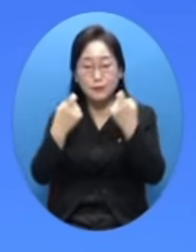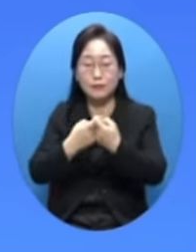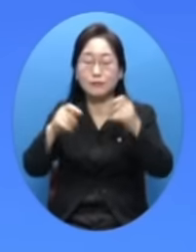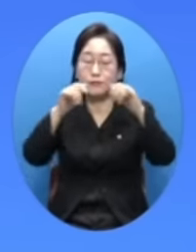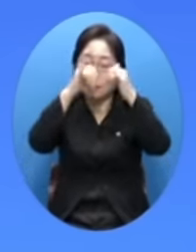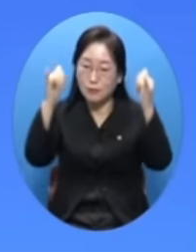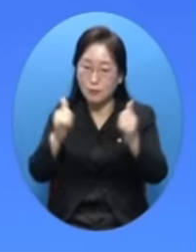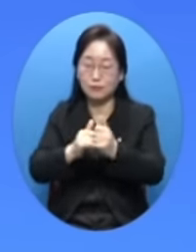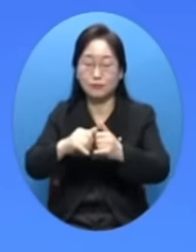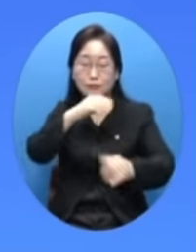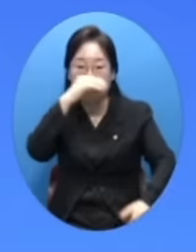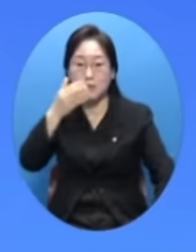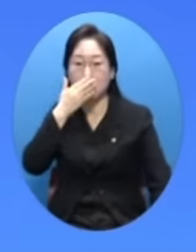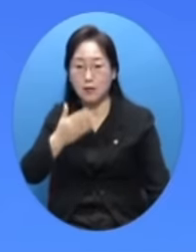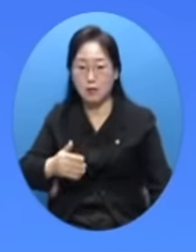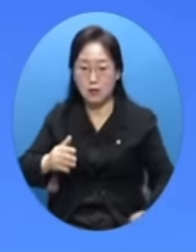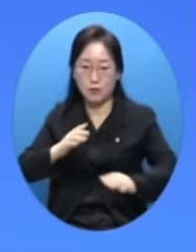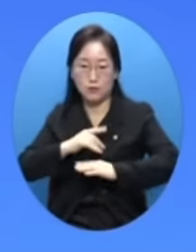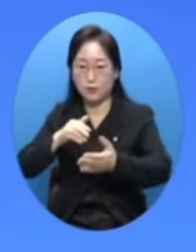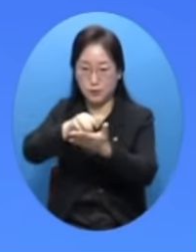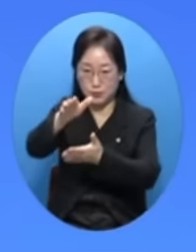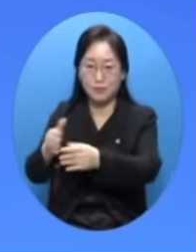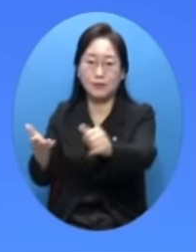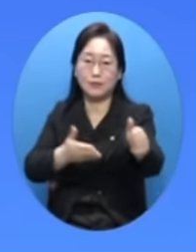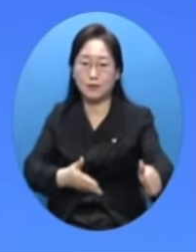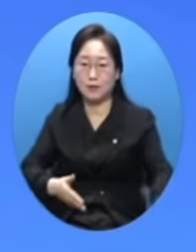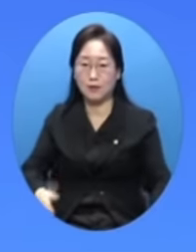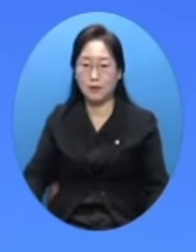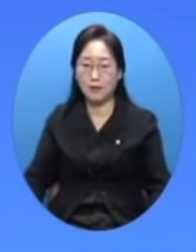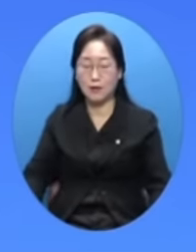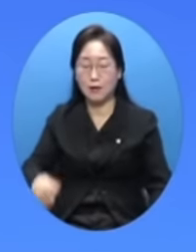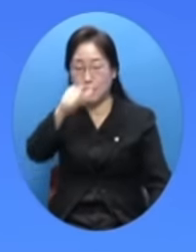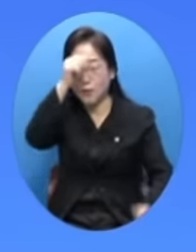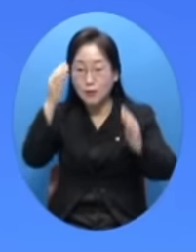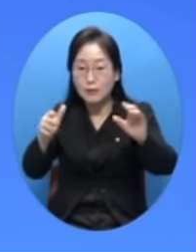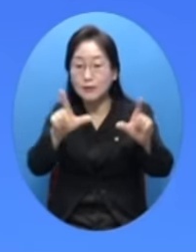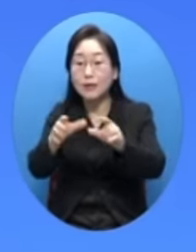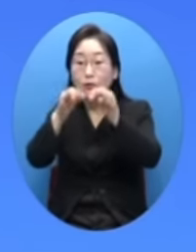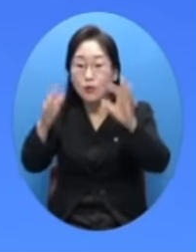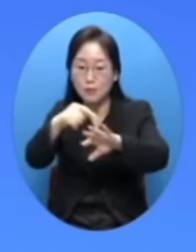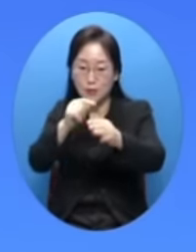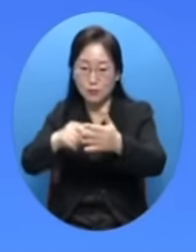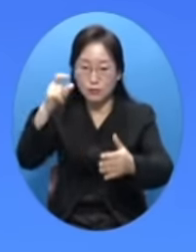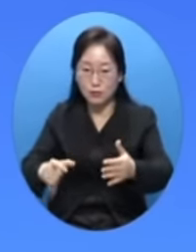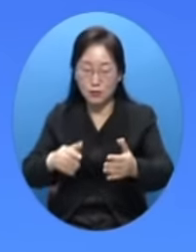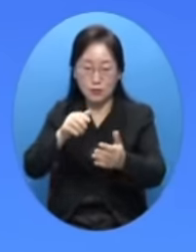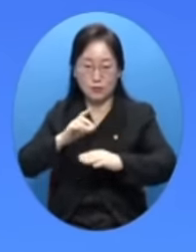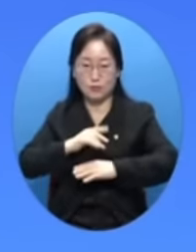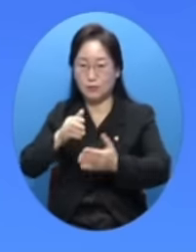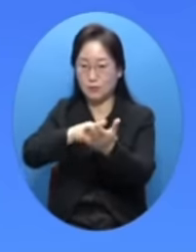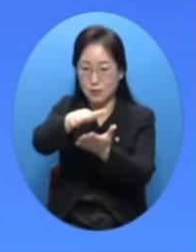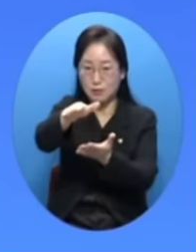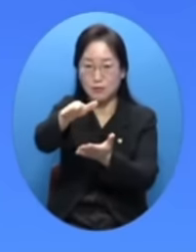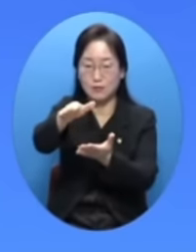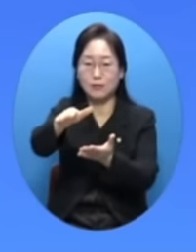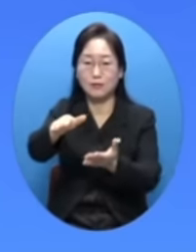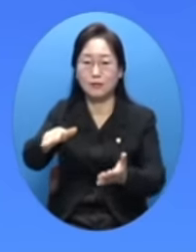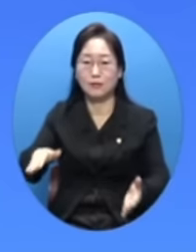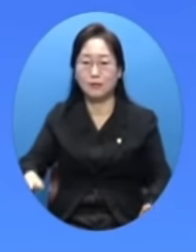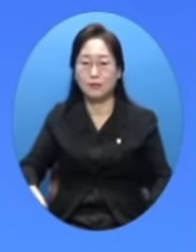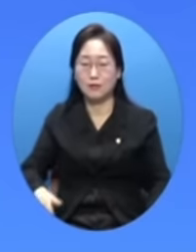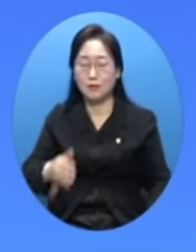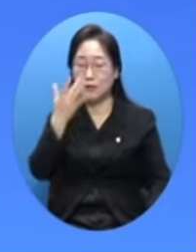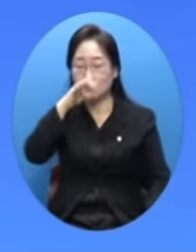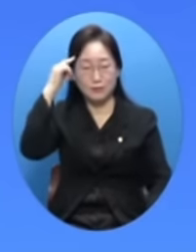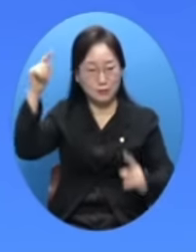것입니다 두려움을내어 쫓아야 됩니다 한명 살아가 동안 마음을 굳게 지키고 두려움을 내어쫓고 절대